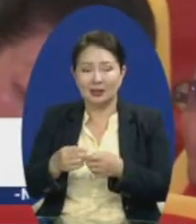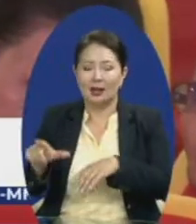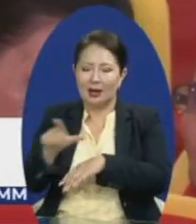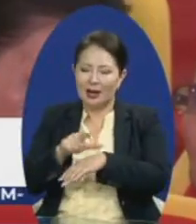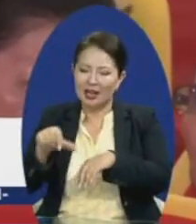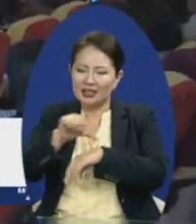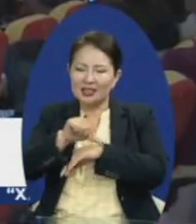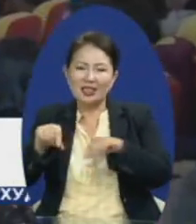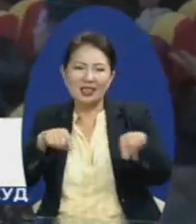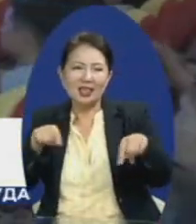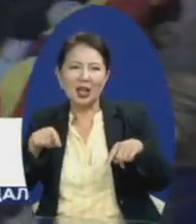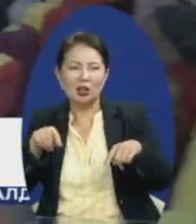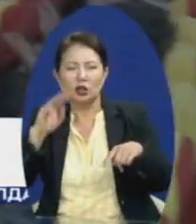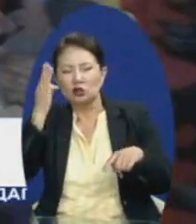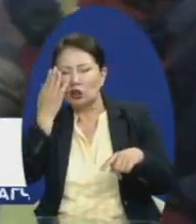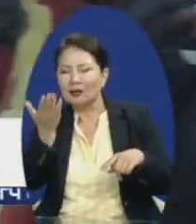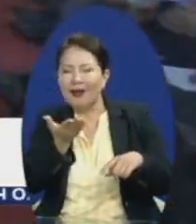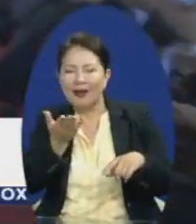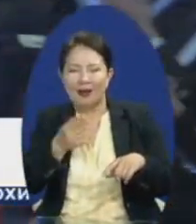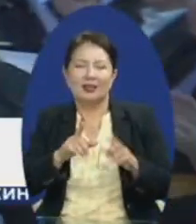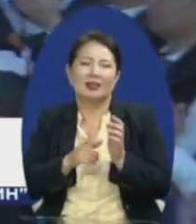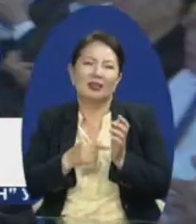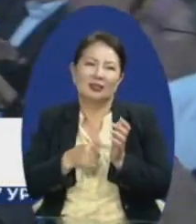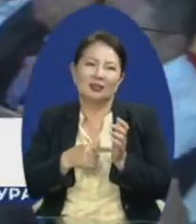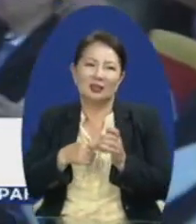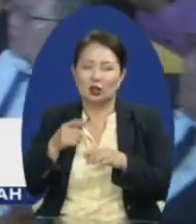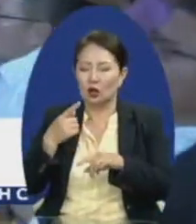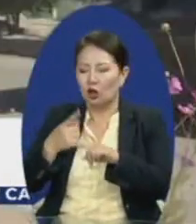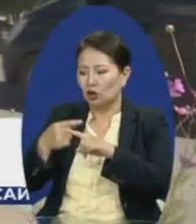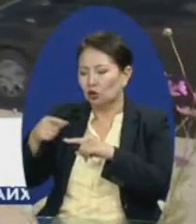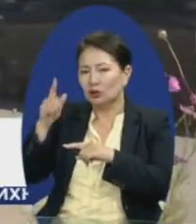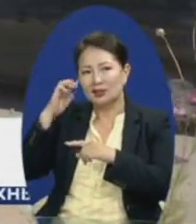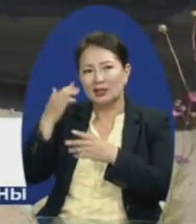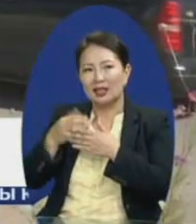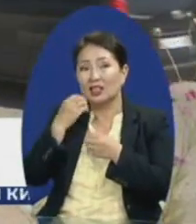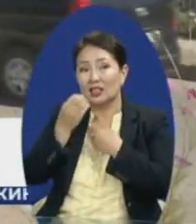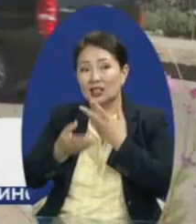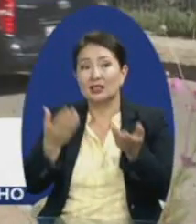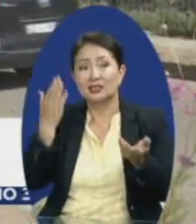нутаг дэвсгэрийн хил хязгаарыг тодорхой болох хэрэгтэй гэдгийг орон нутгийнхан сануулж байна.